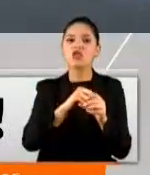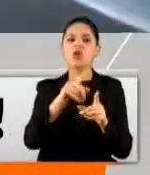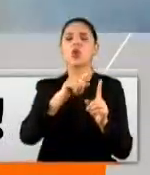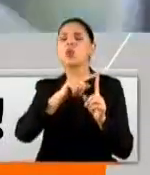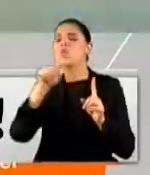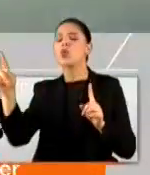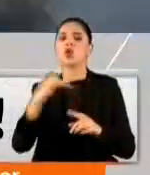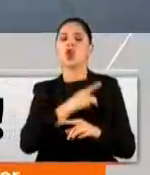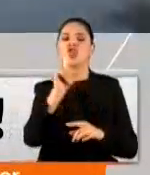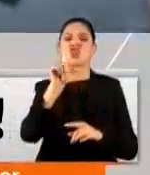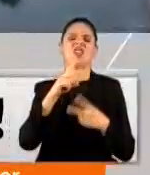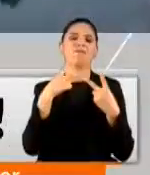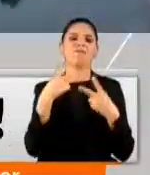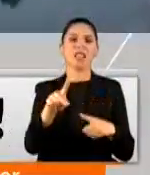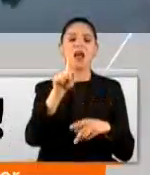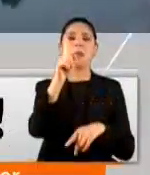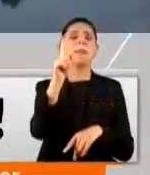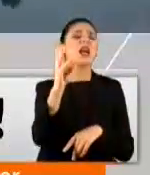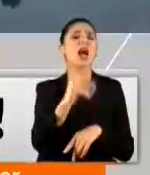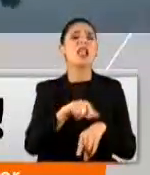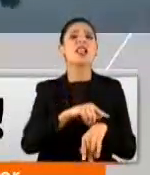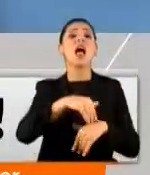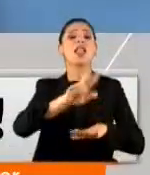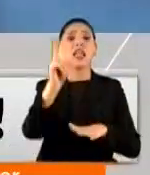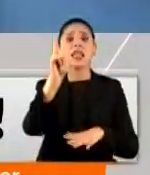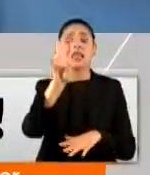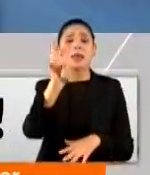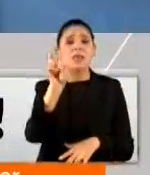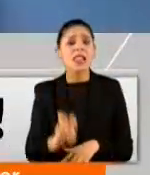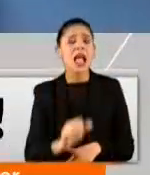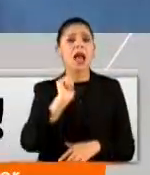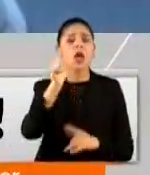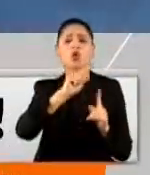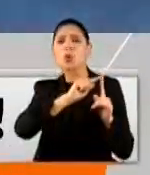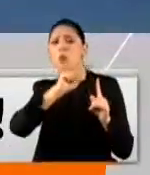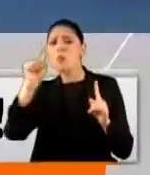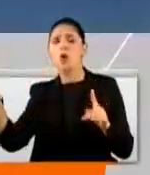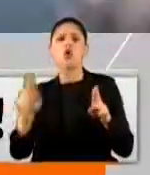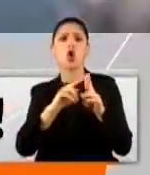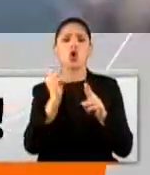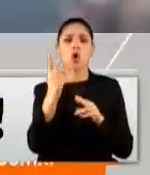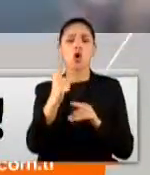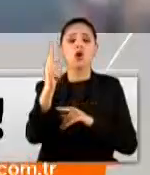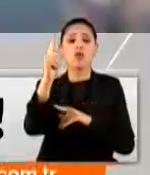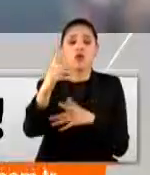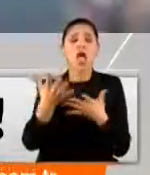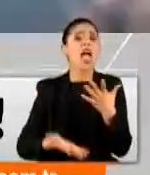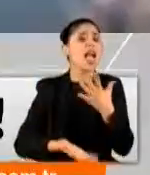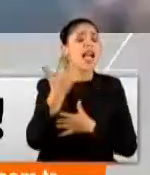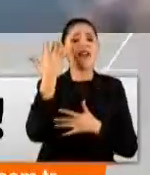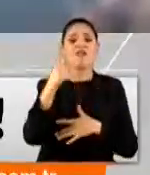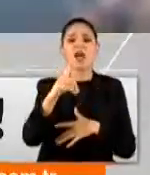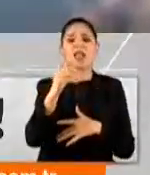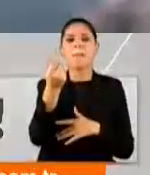canlı kalabiliyor. Üstelik öyle birkaç saat değil, yaklaşık 28 gün boyunca koronavirüs en çok da kağıt